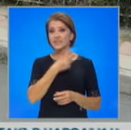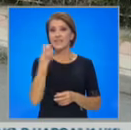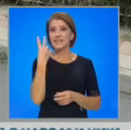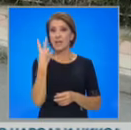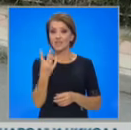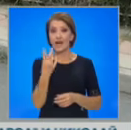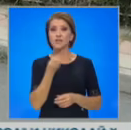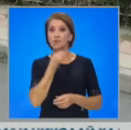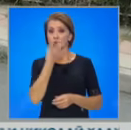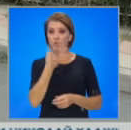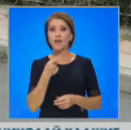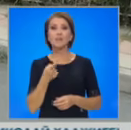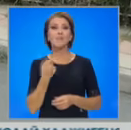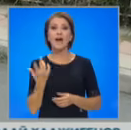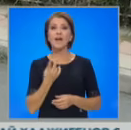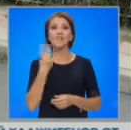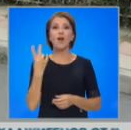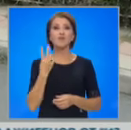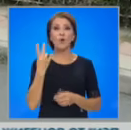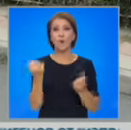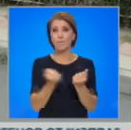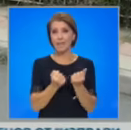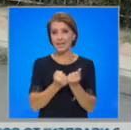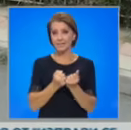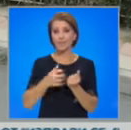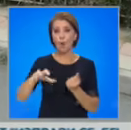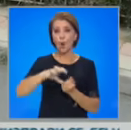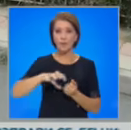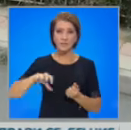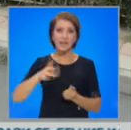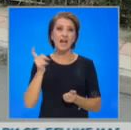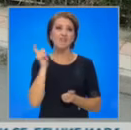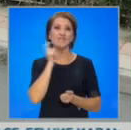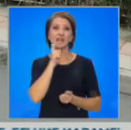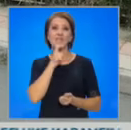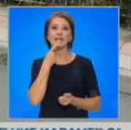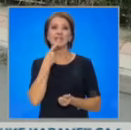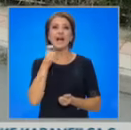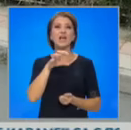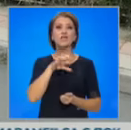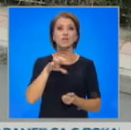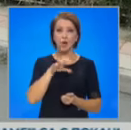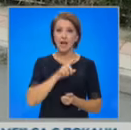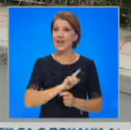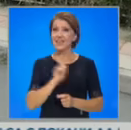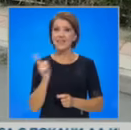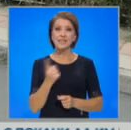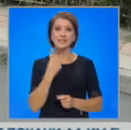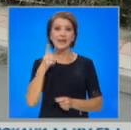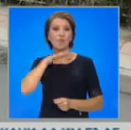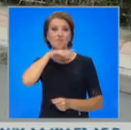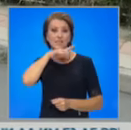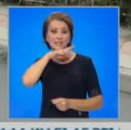което нарежда областта на второ място по заболеваемост и тя попада в червената зона. Оказва се, че не само възрастните, но и някои